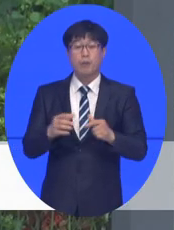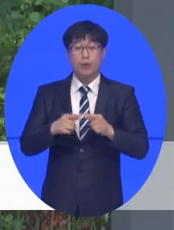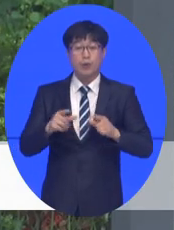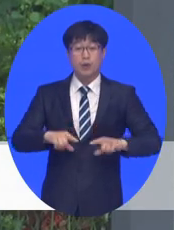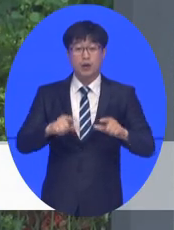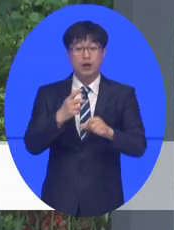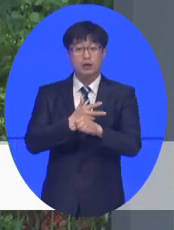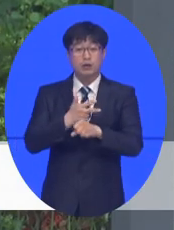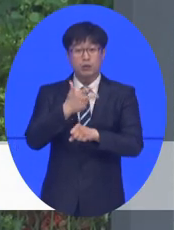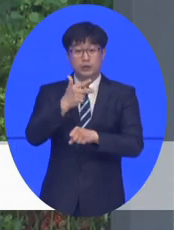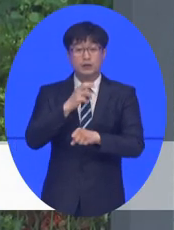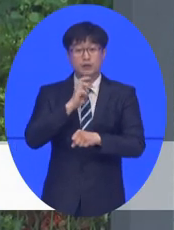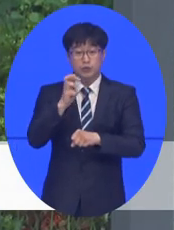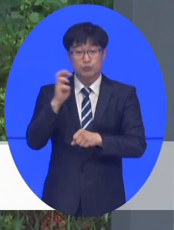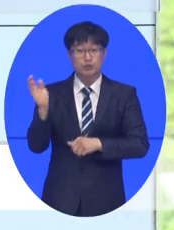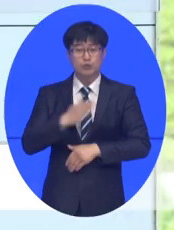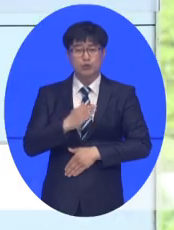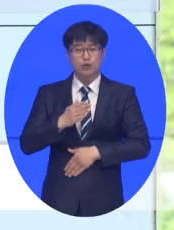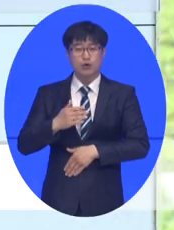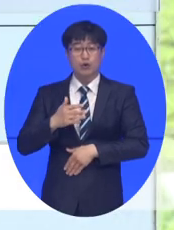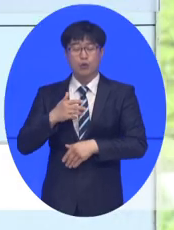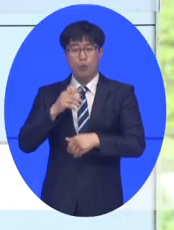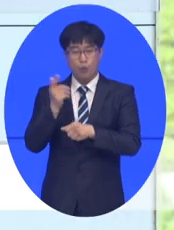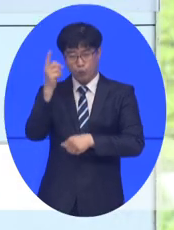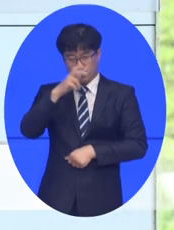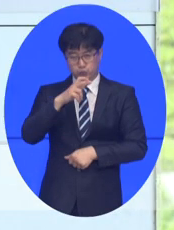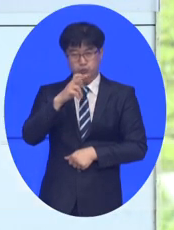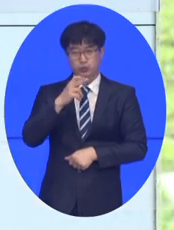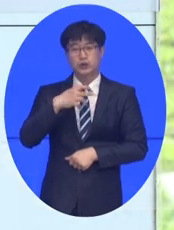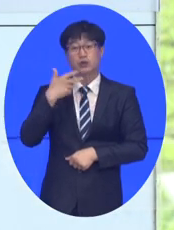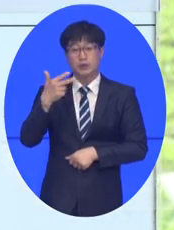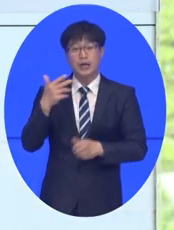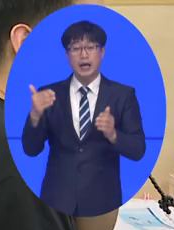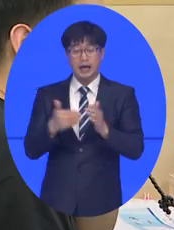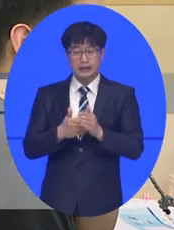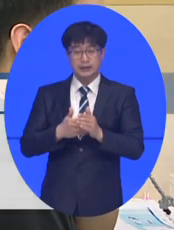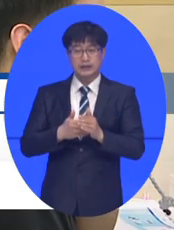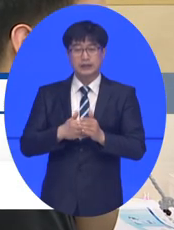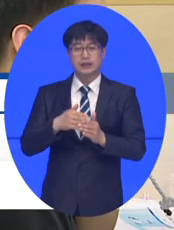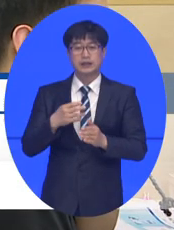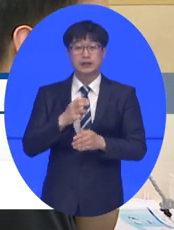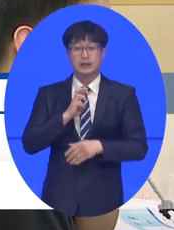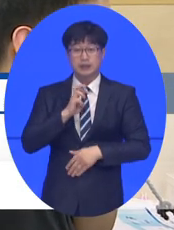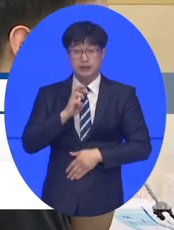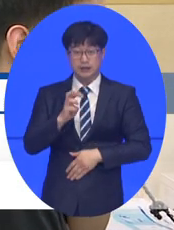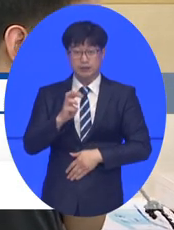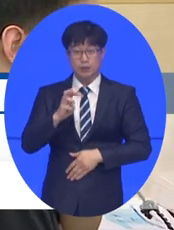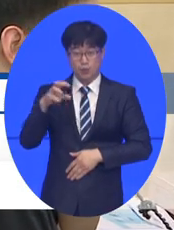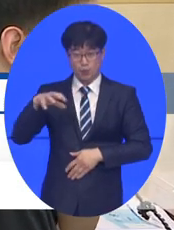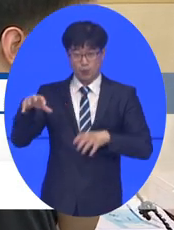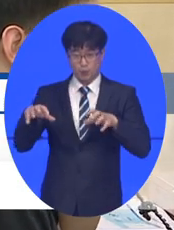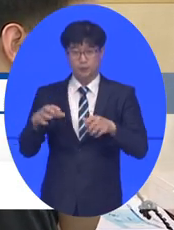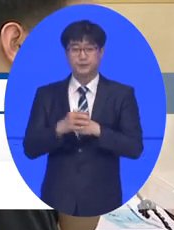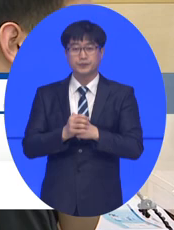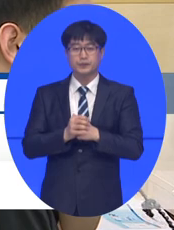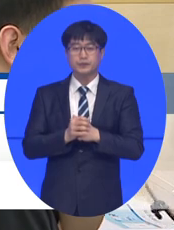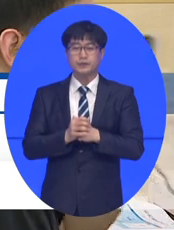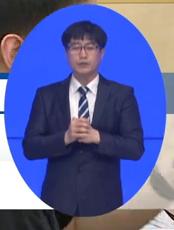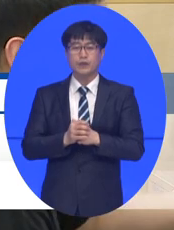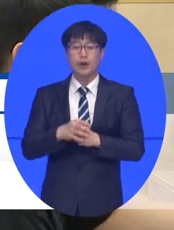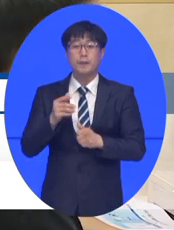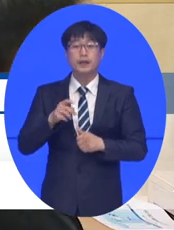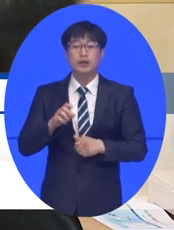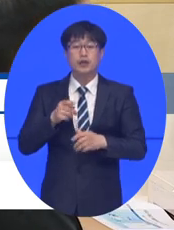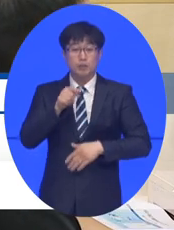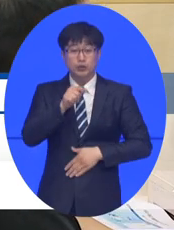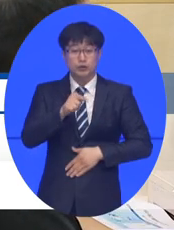30분부터 오후 7시까지 30분 간격으로 하루 24회 운행됩니다. 판타지 버스는 전국 최초로 실주행 도로에서